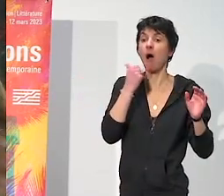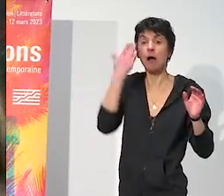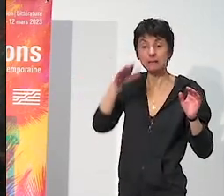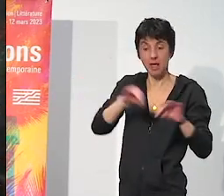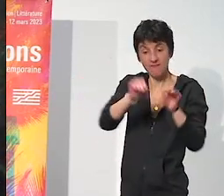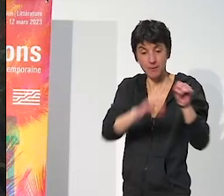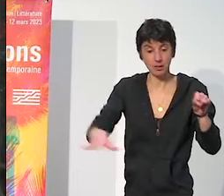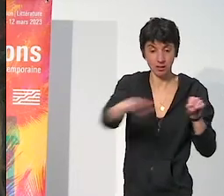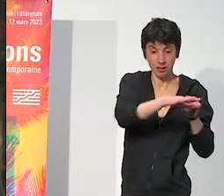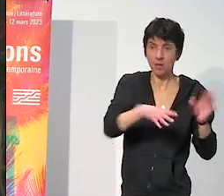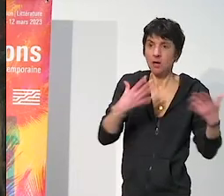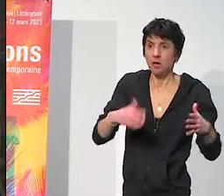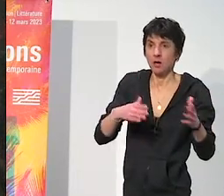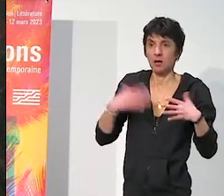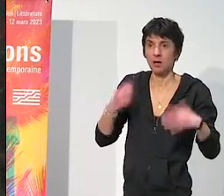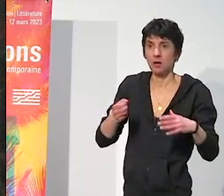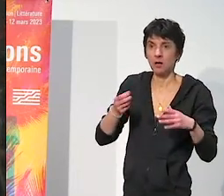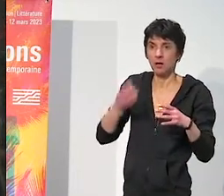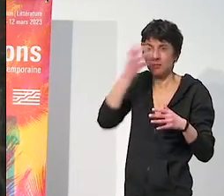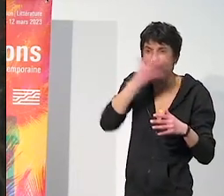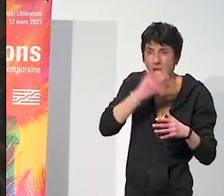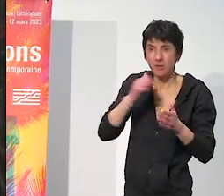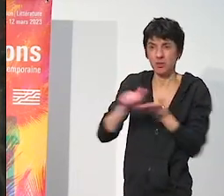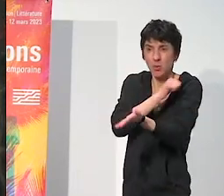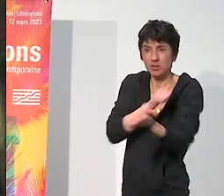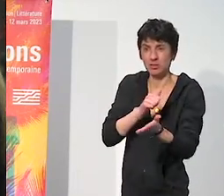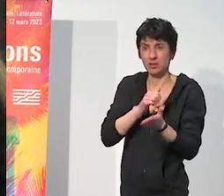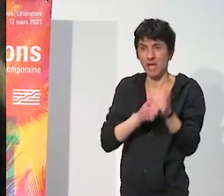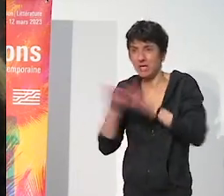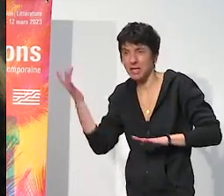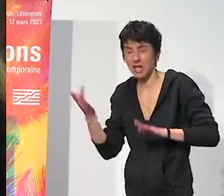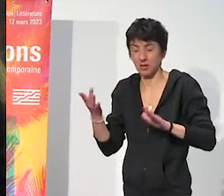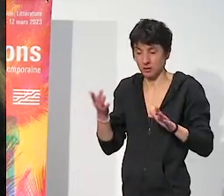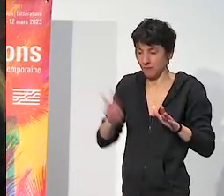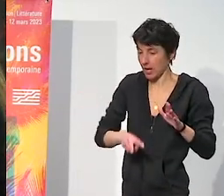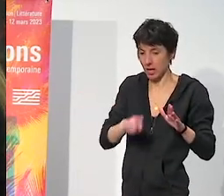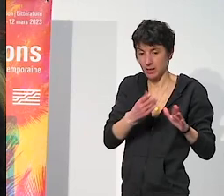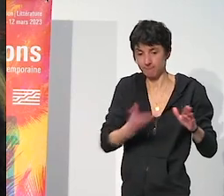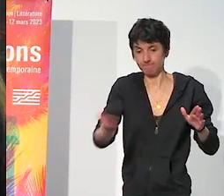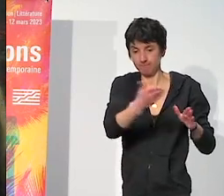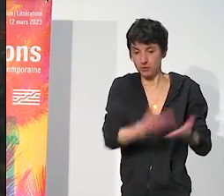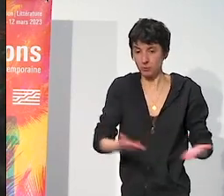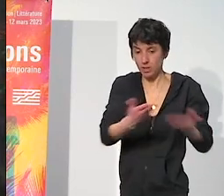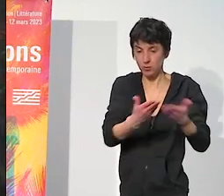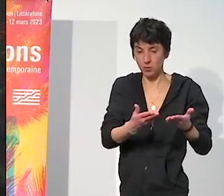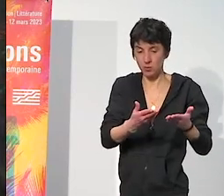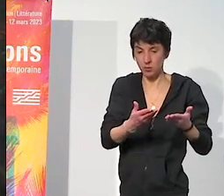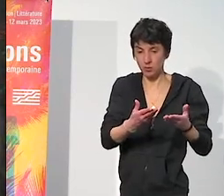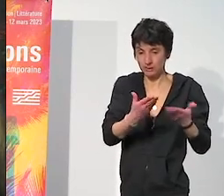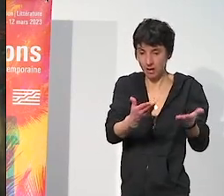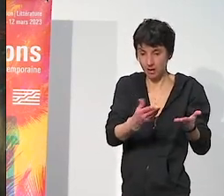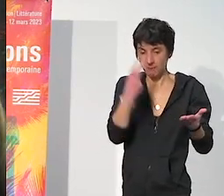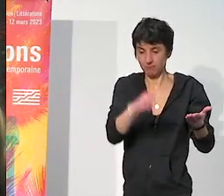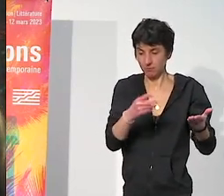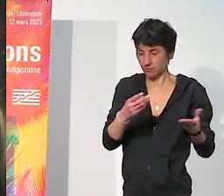sont traversées comme ça par des drames, des génocides, des exils, c'est des voix où ce qui est épuisant, en fait, je ne